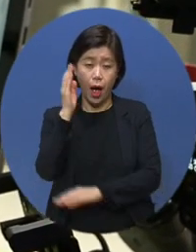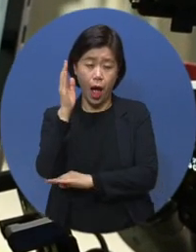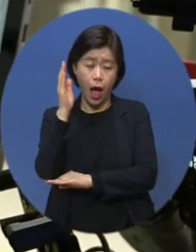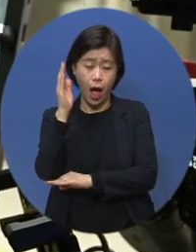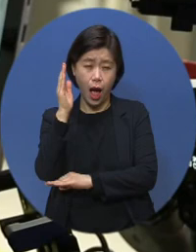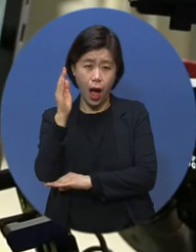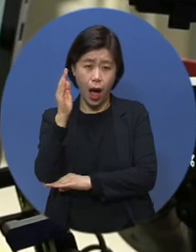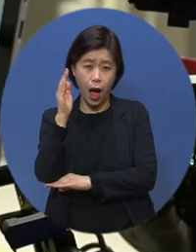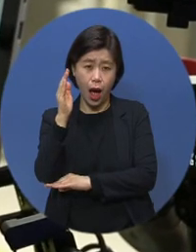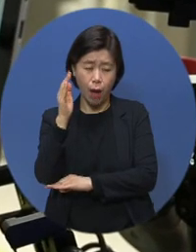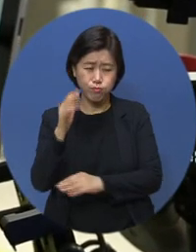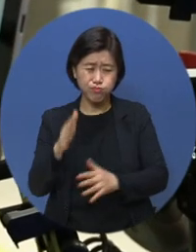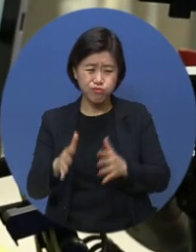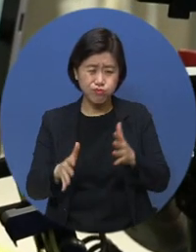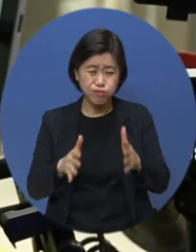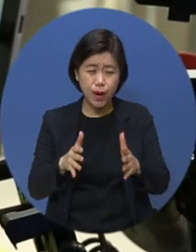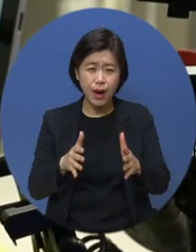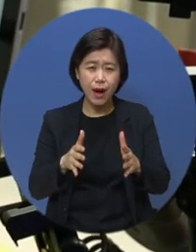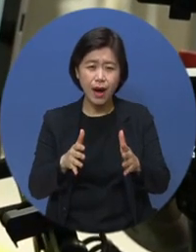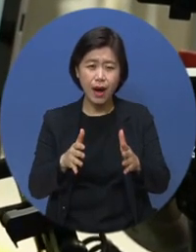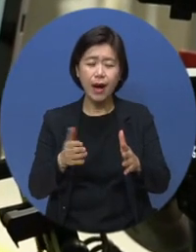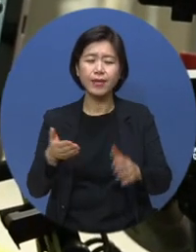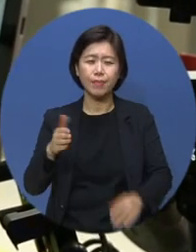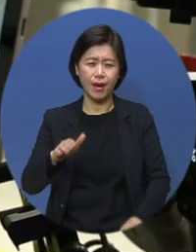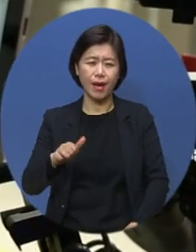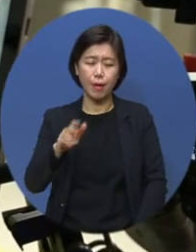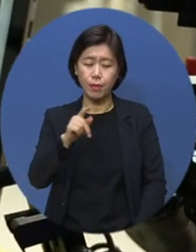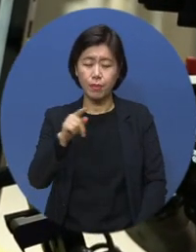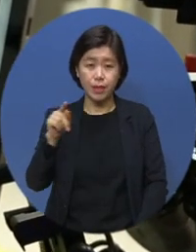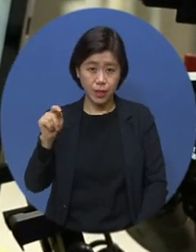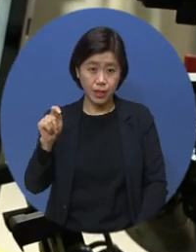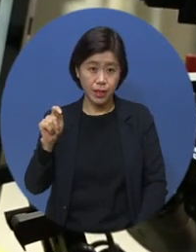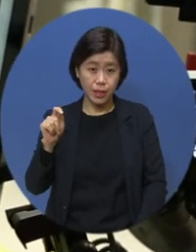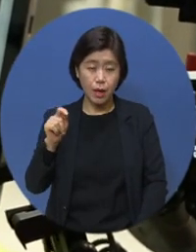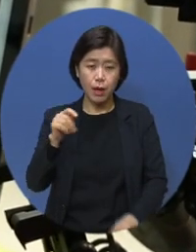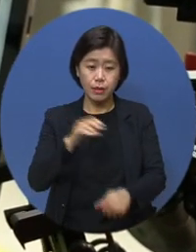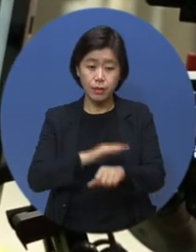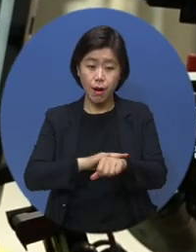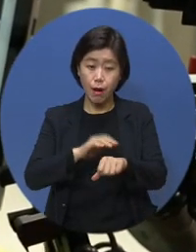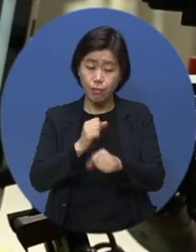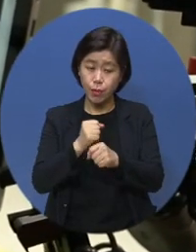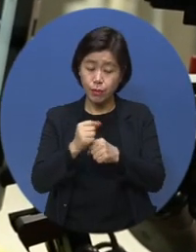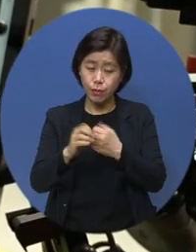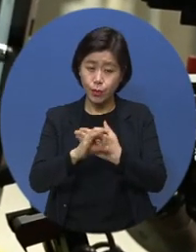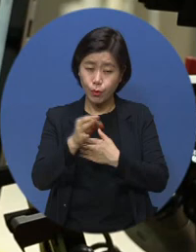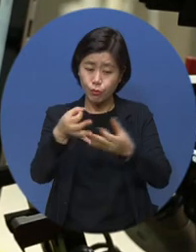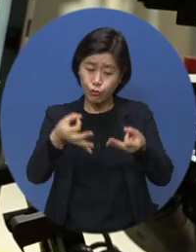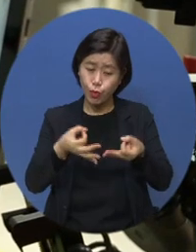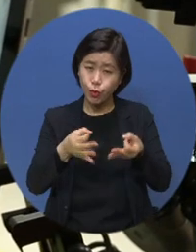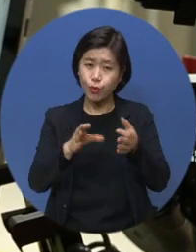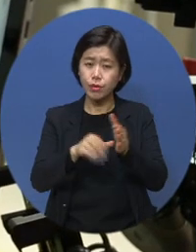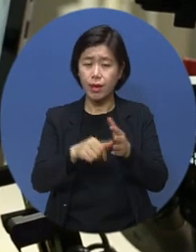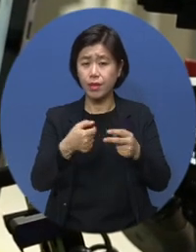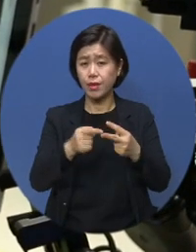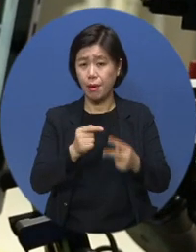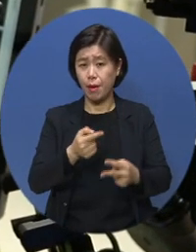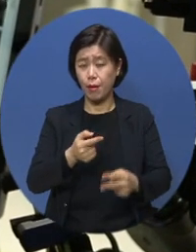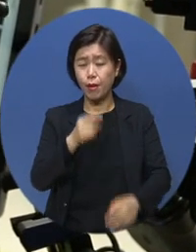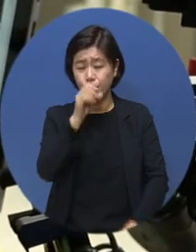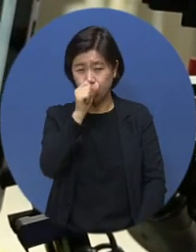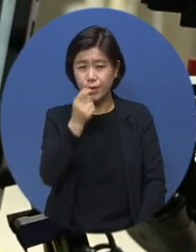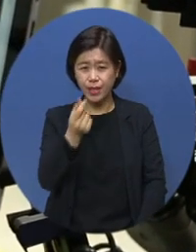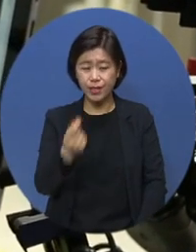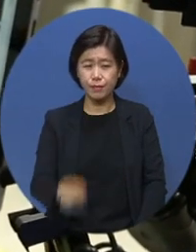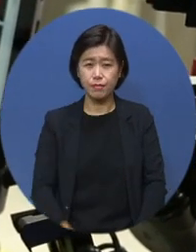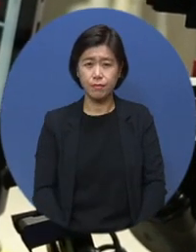ppt 레도 조금 사용 안 들어주면 좋겠다 이런 생각도 있는 거죠 아 말도 못하는데